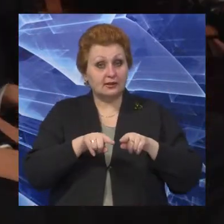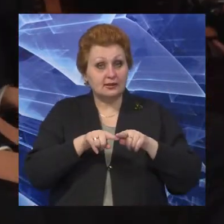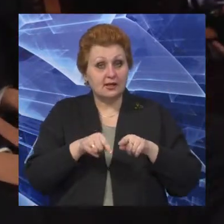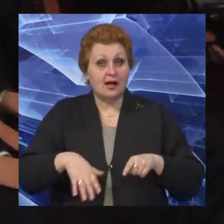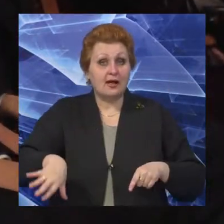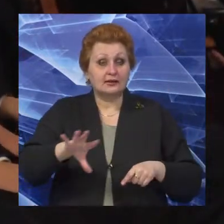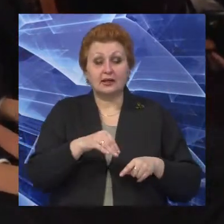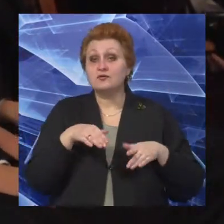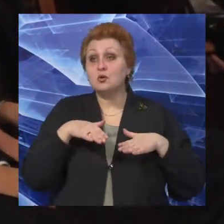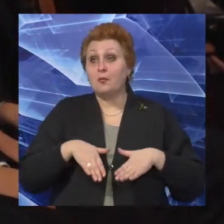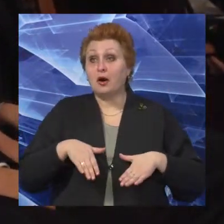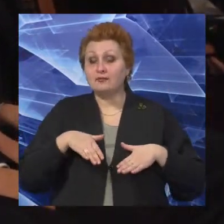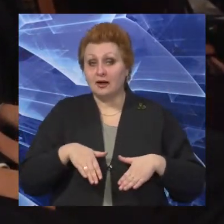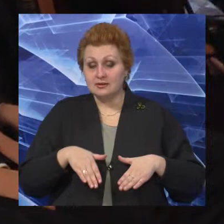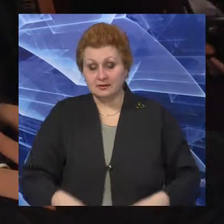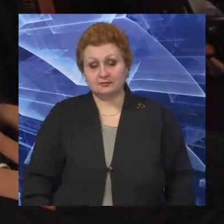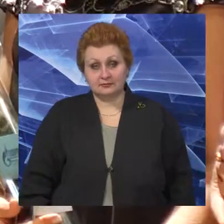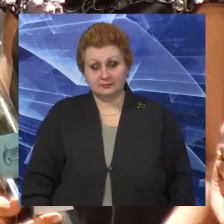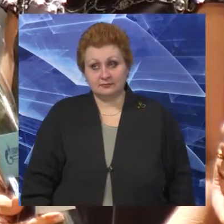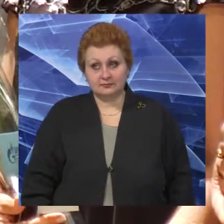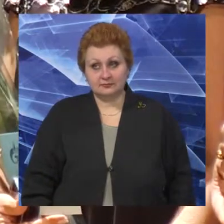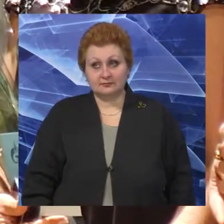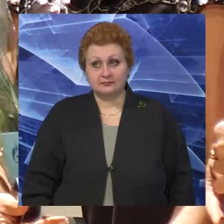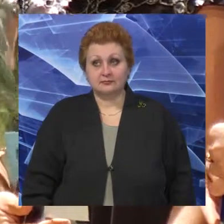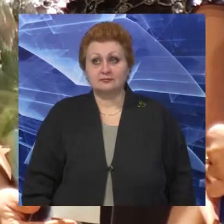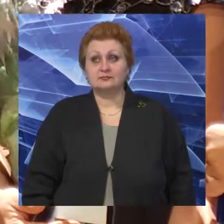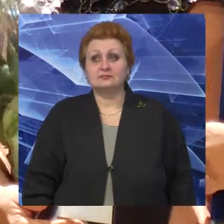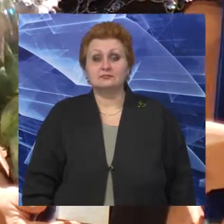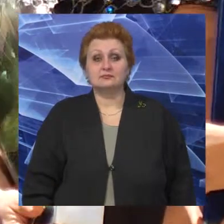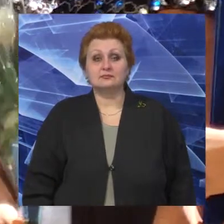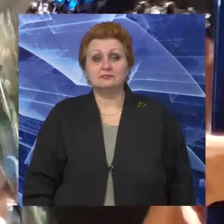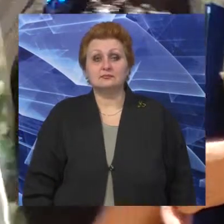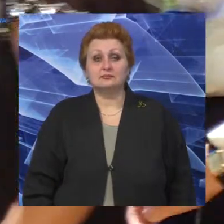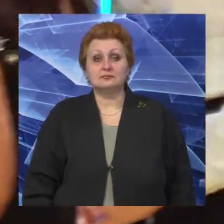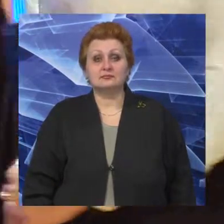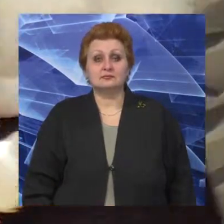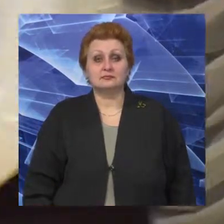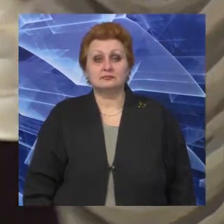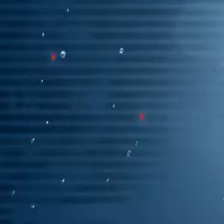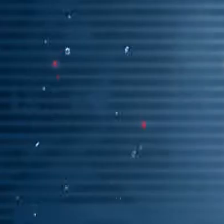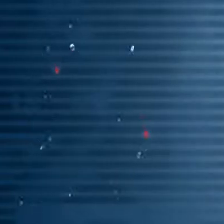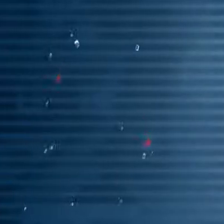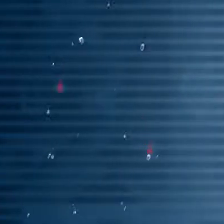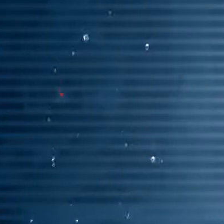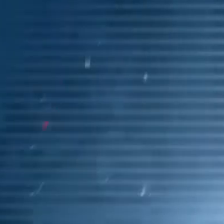в отрасли на всем Северном Кавказе. Александр Григоров, Александр Колодко, Ставропольское телевидение.